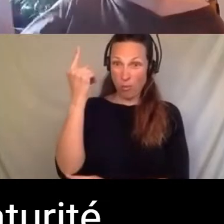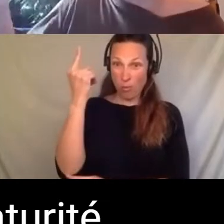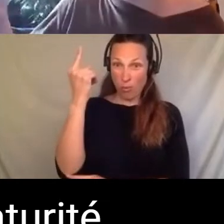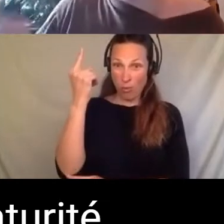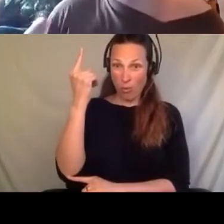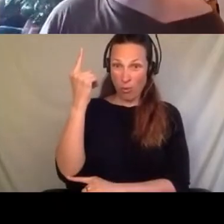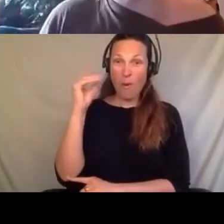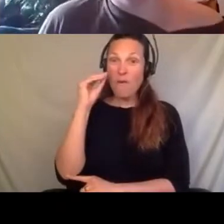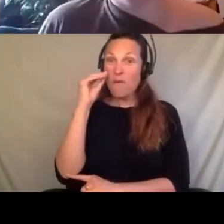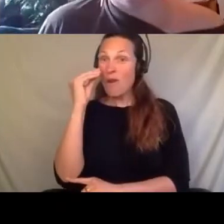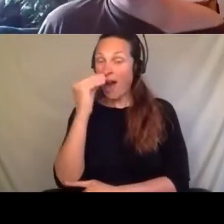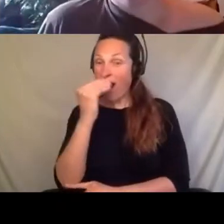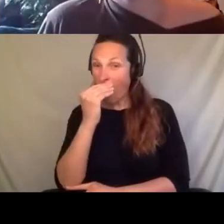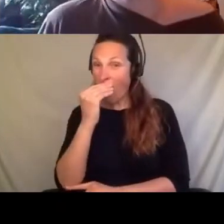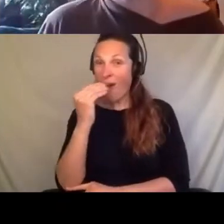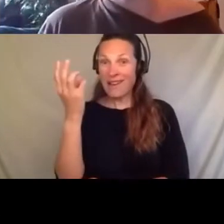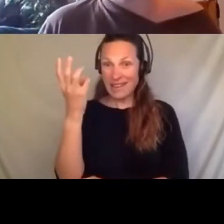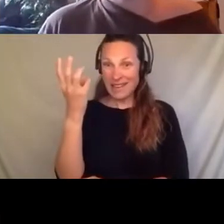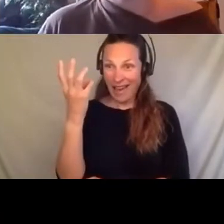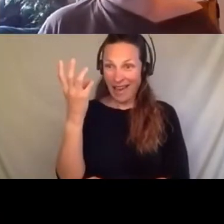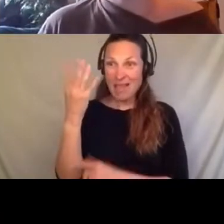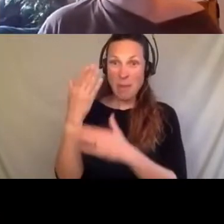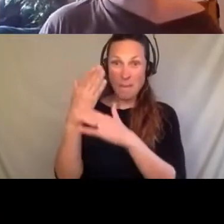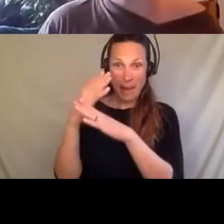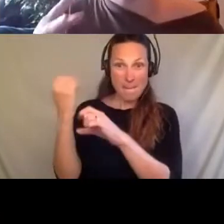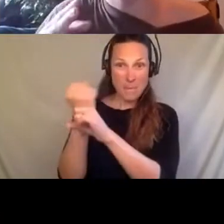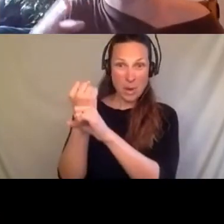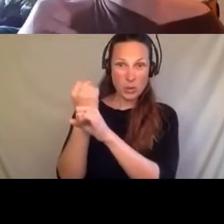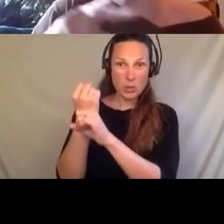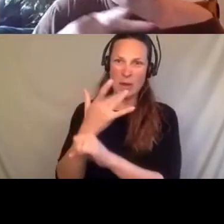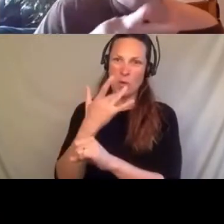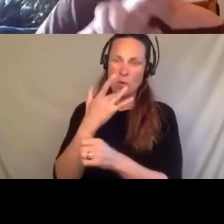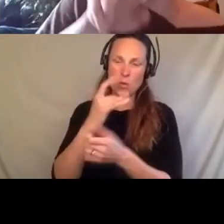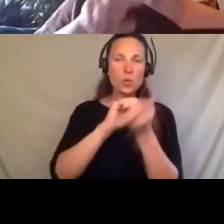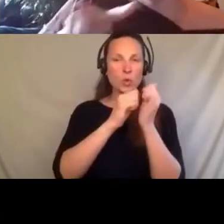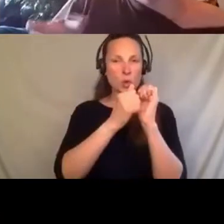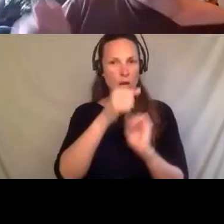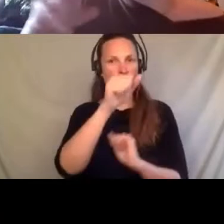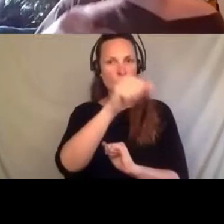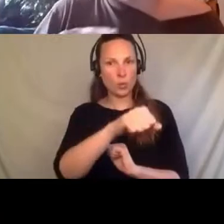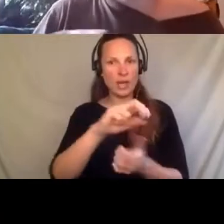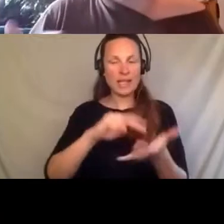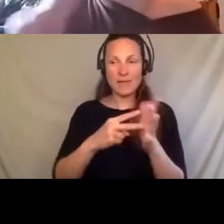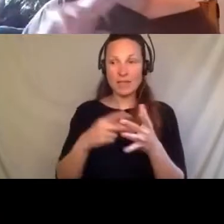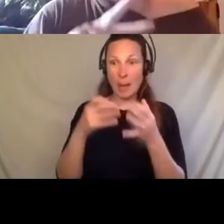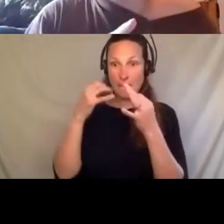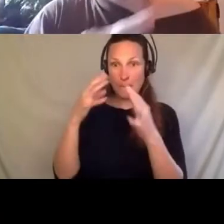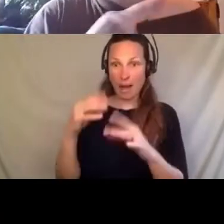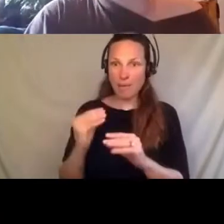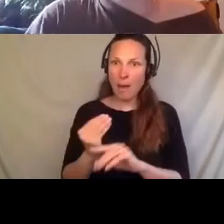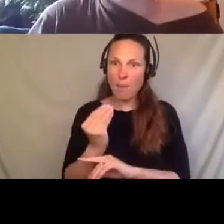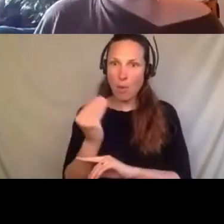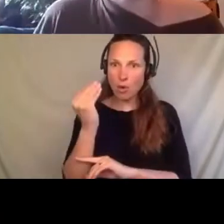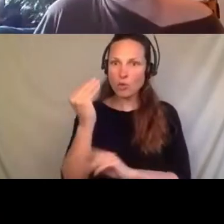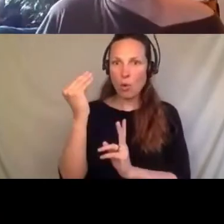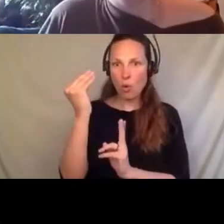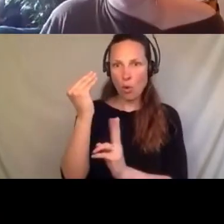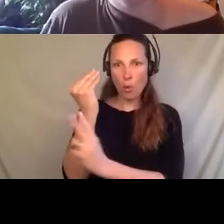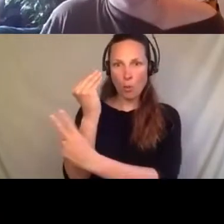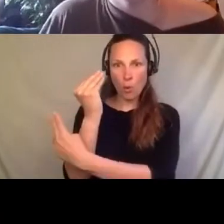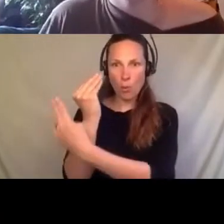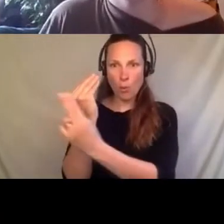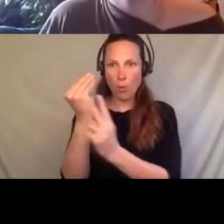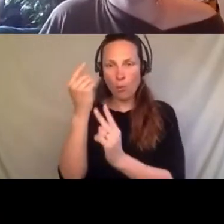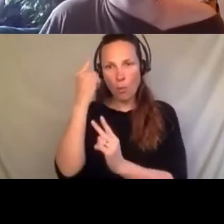fleur et des graines, le goût va changer. Alors, vous pouvez couper ici et là un peu de votre